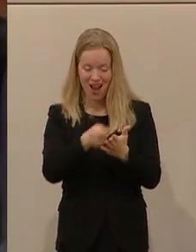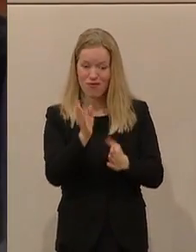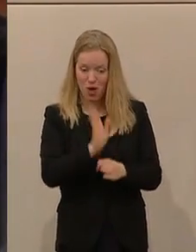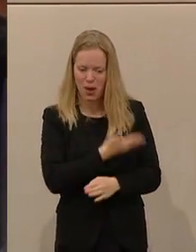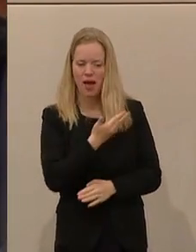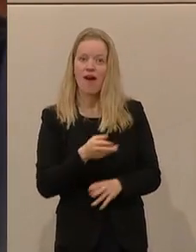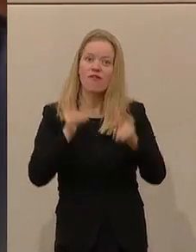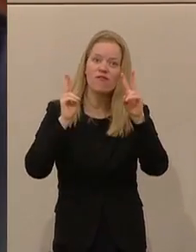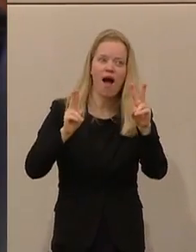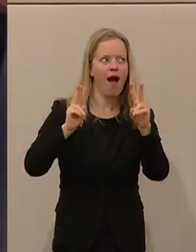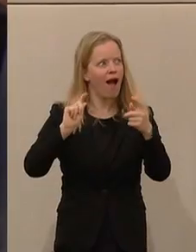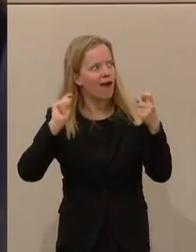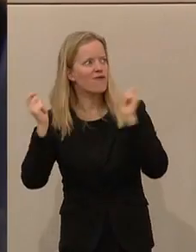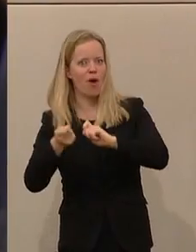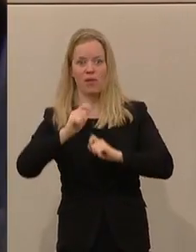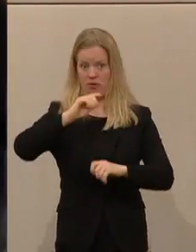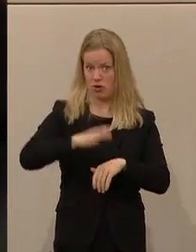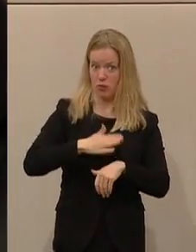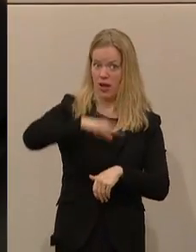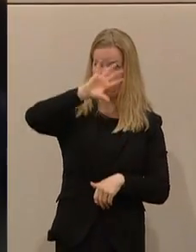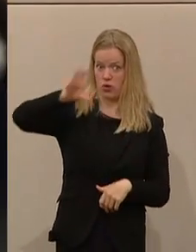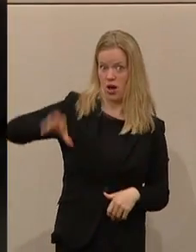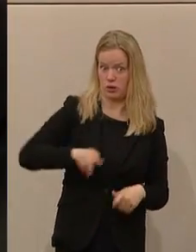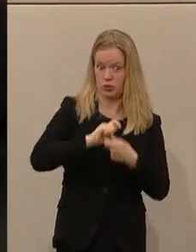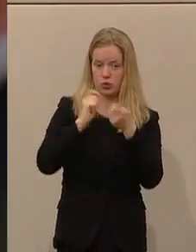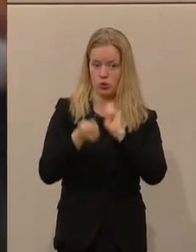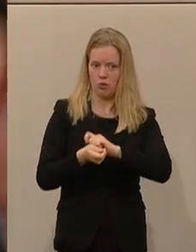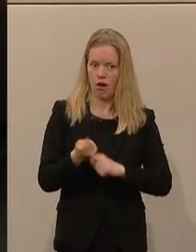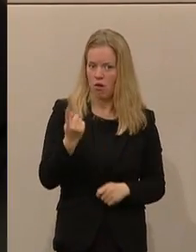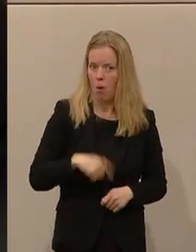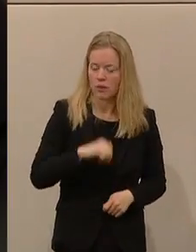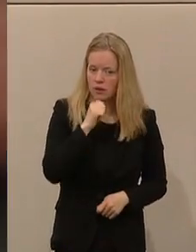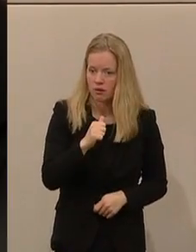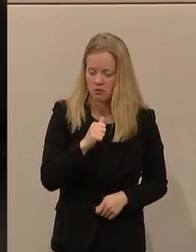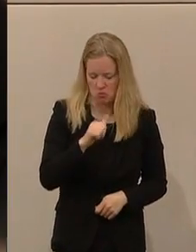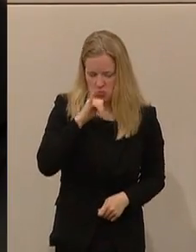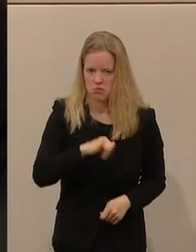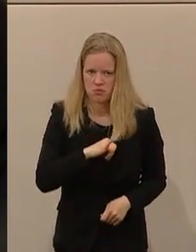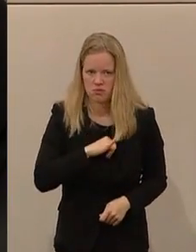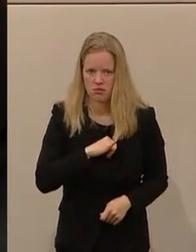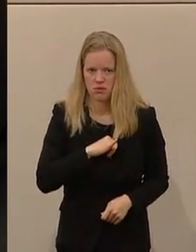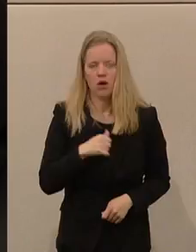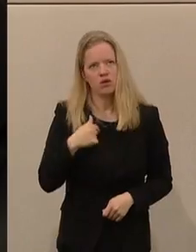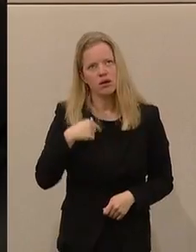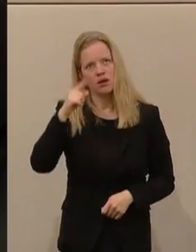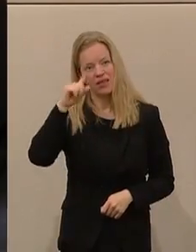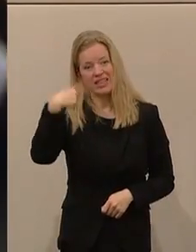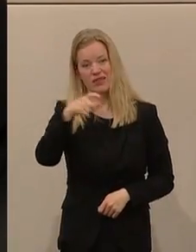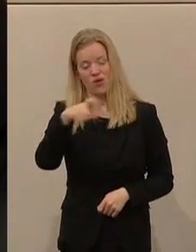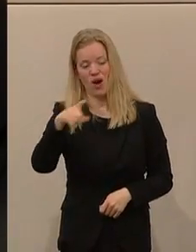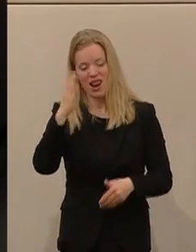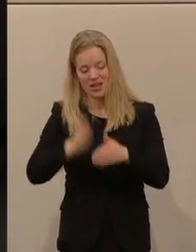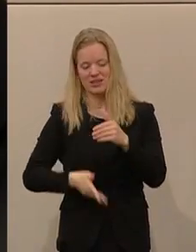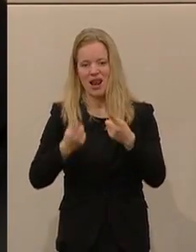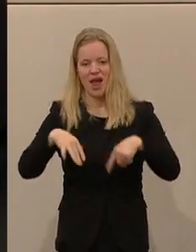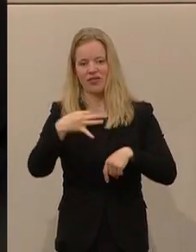echten Föderalismusreformen. Ich prophezeie, es wird sogar noch schlimmer. Jetzt ist nächste Woche dann die letzte Landtagswahl vorbei und dann